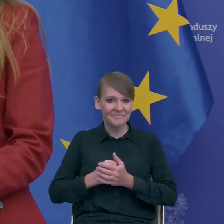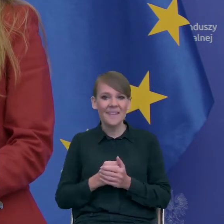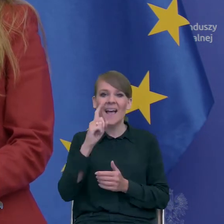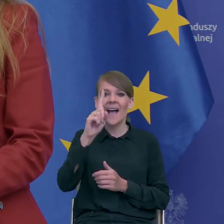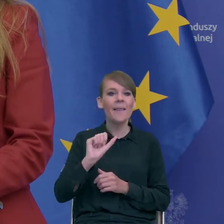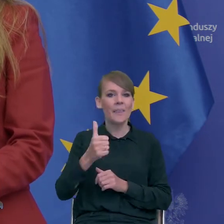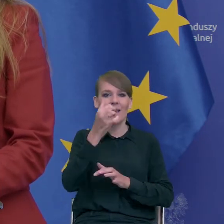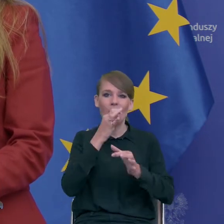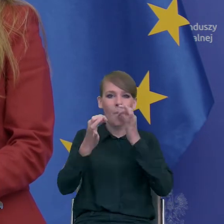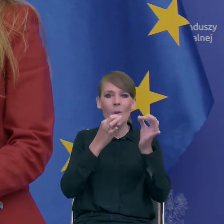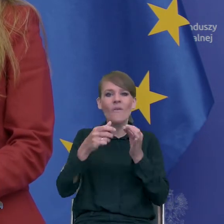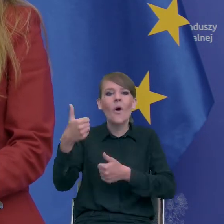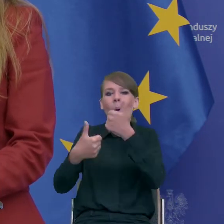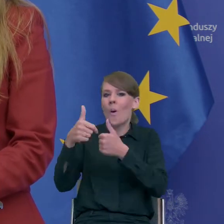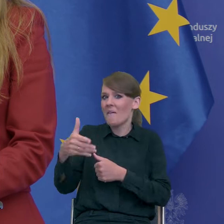o konkursie.